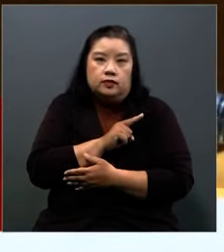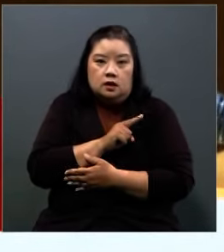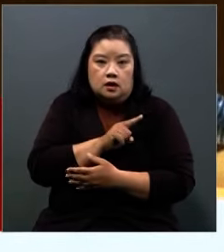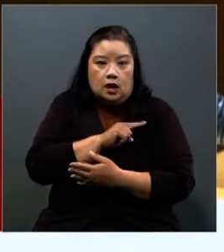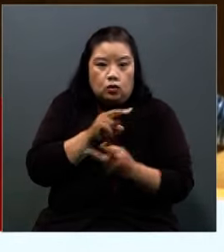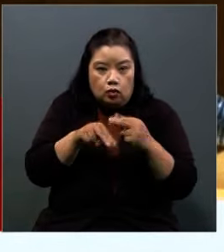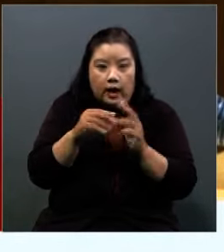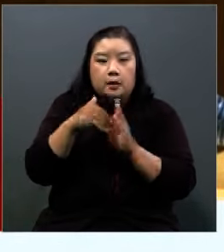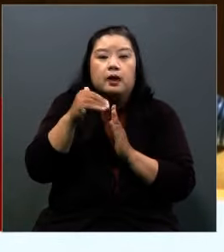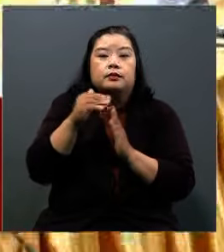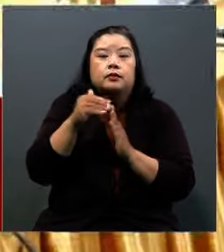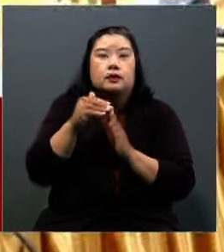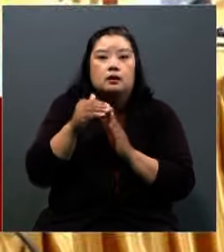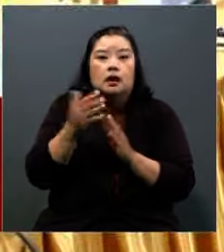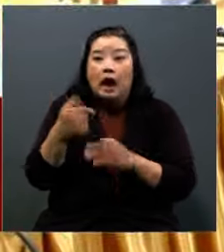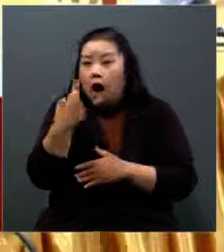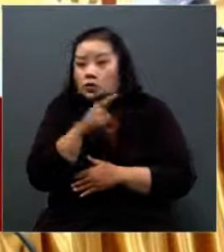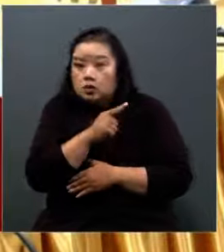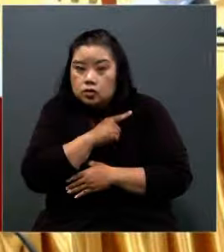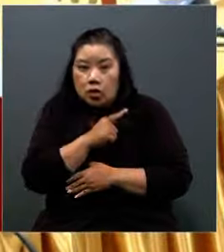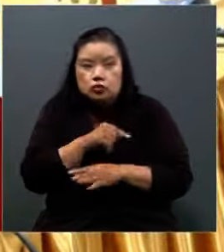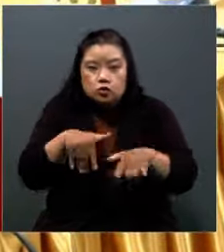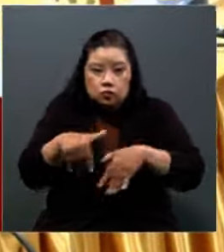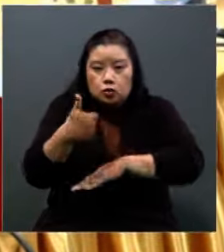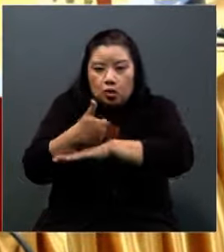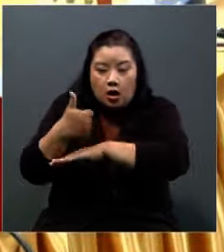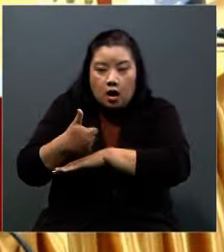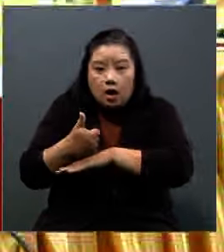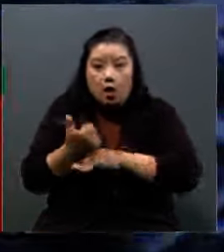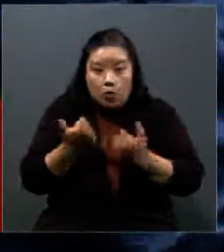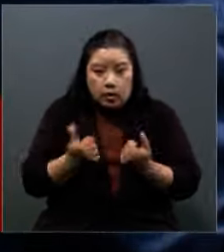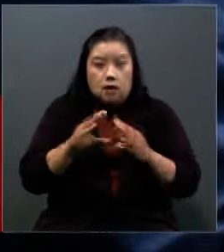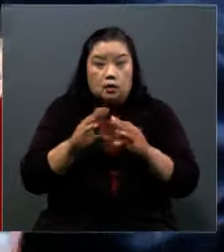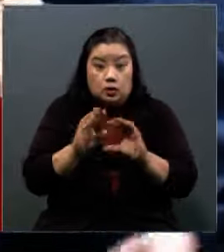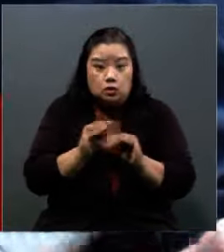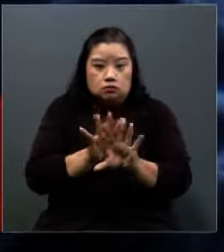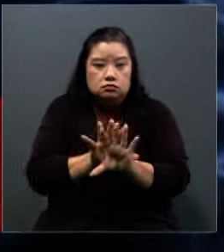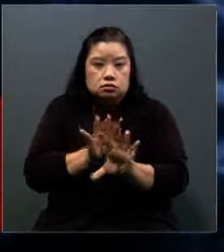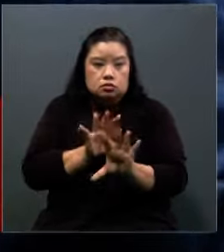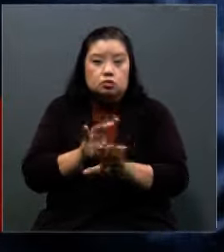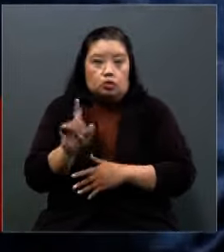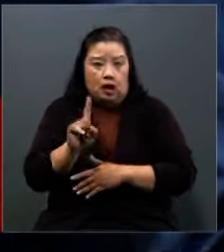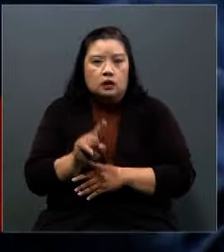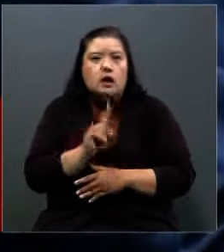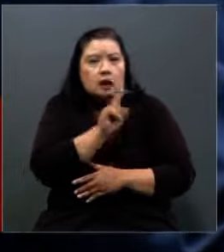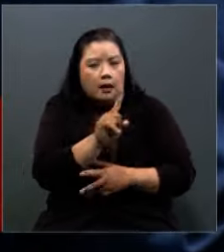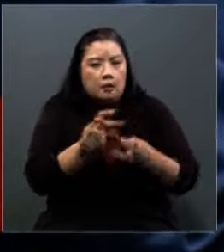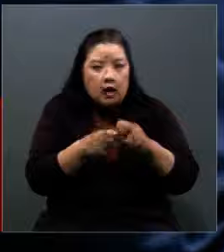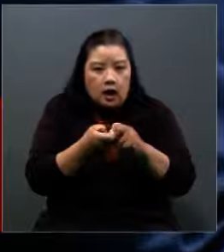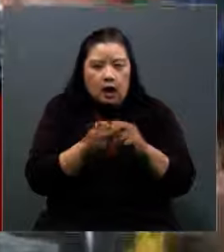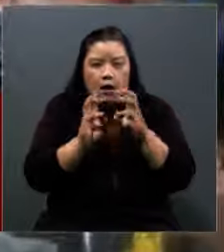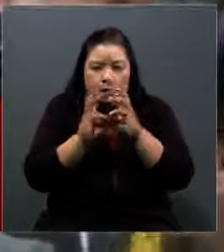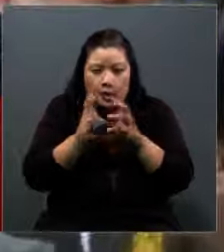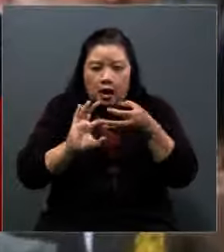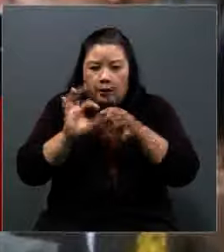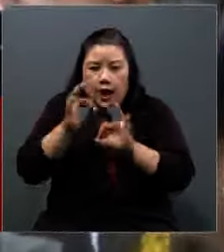ส่วนนี้นะครับและรวมถึงผู้เกี่ยวข้องทั้งหมดด้วยมีการประชุมเพื่อติดตามการแก้ไขปัญหาไฟป่าหมอกควันนะที่ห้องประ